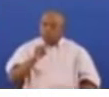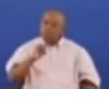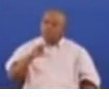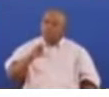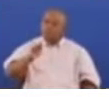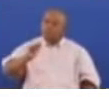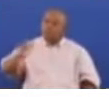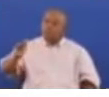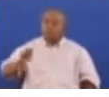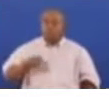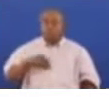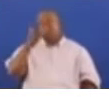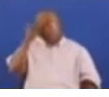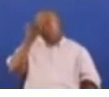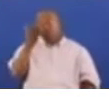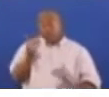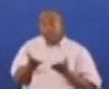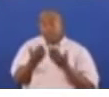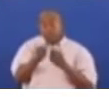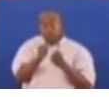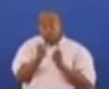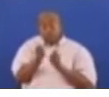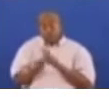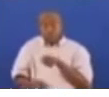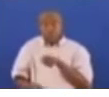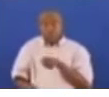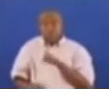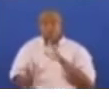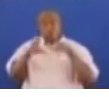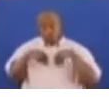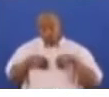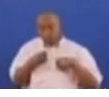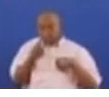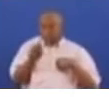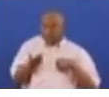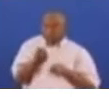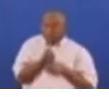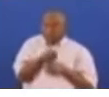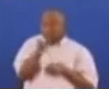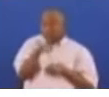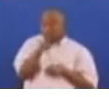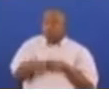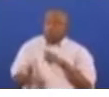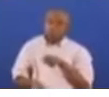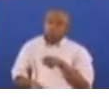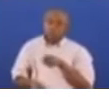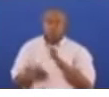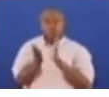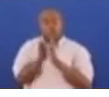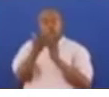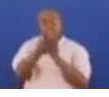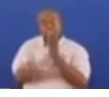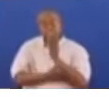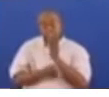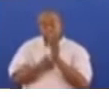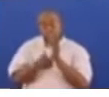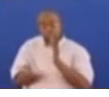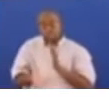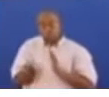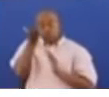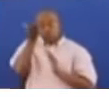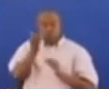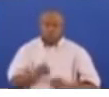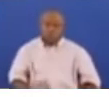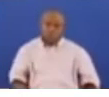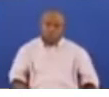angalau atajirudi aseme labda niliteleza. Kama aliteleza basi tumuinue tuende